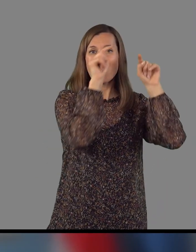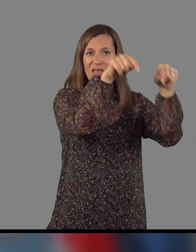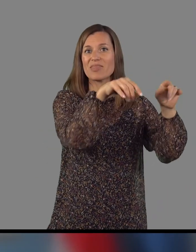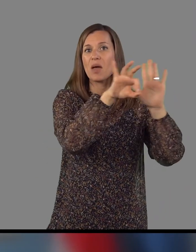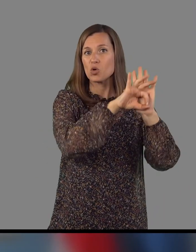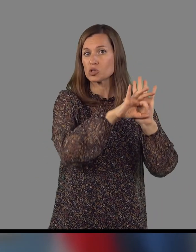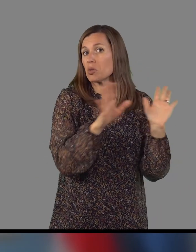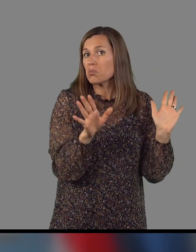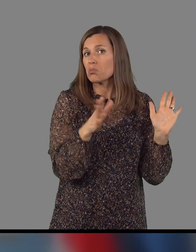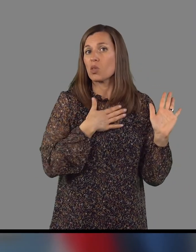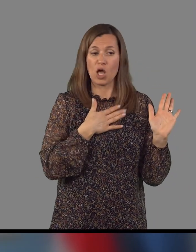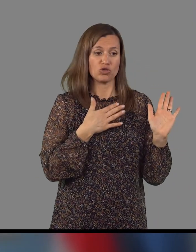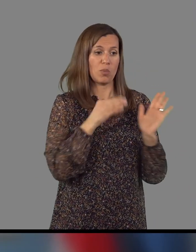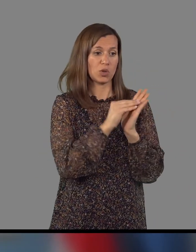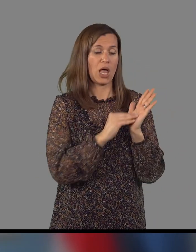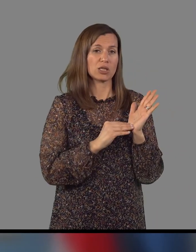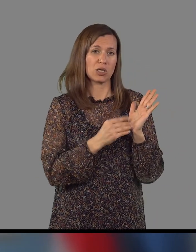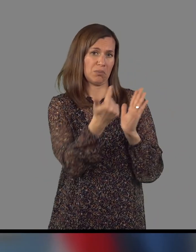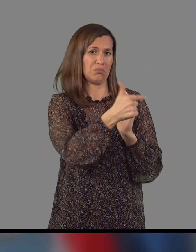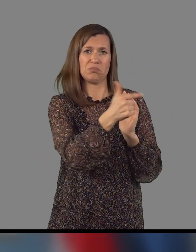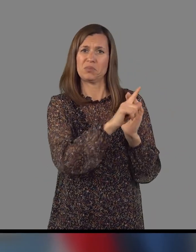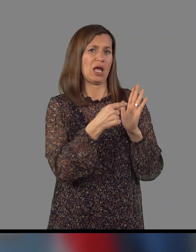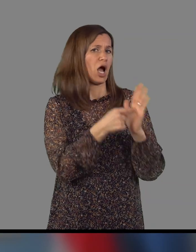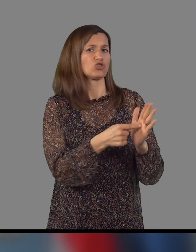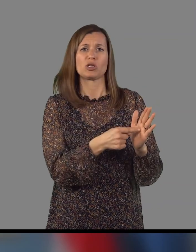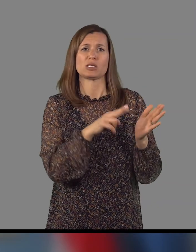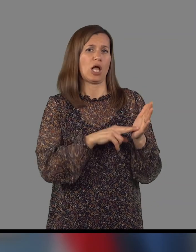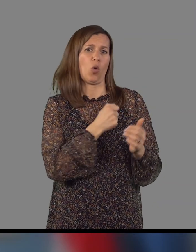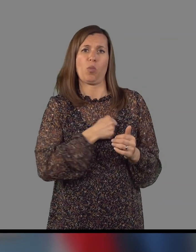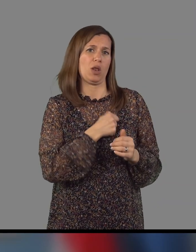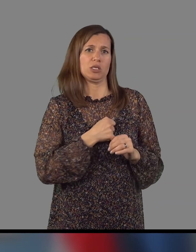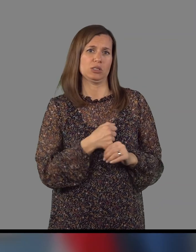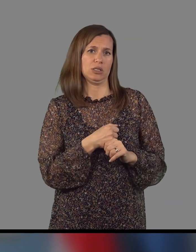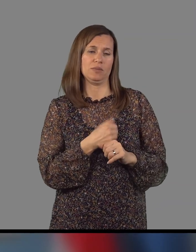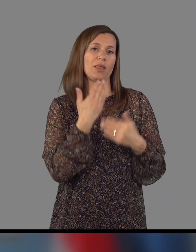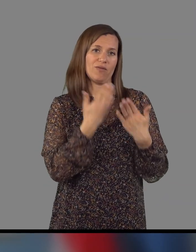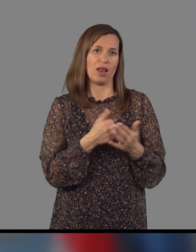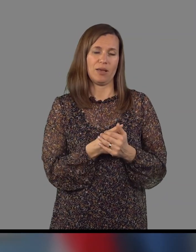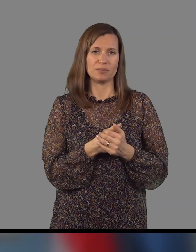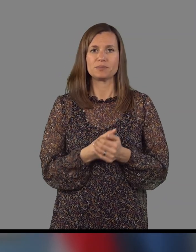naših podatkih sta pravzaprav zaenkrat ne kažeta znakov bolezni.